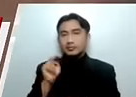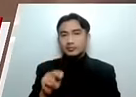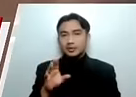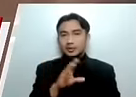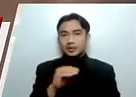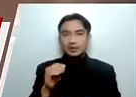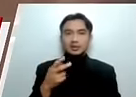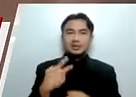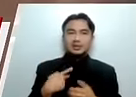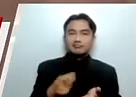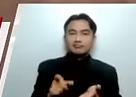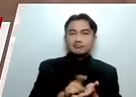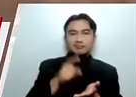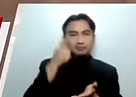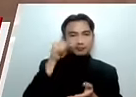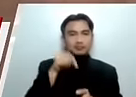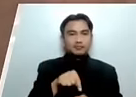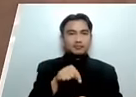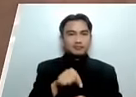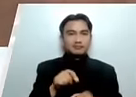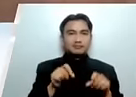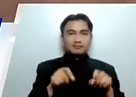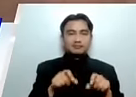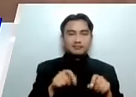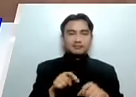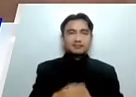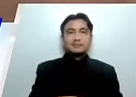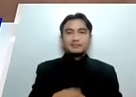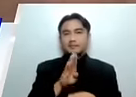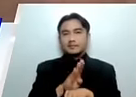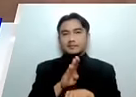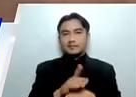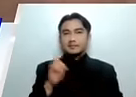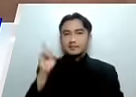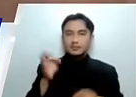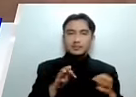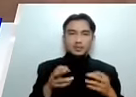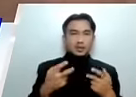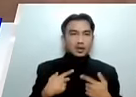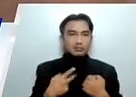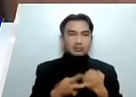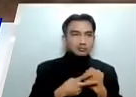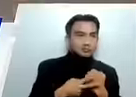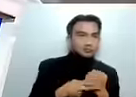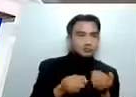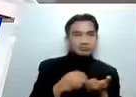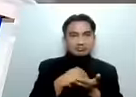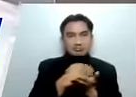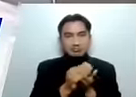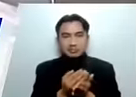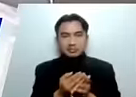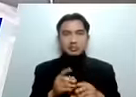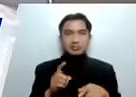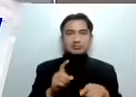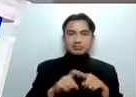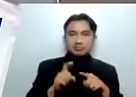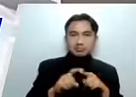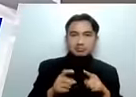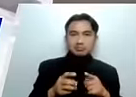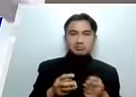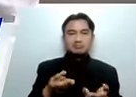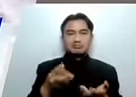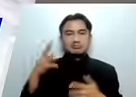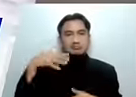na pambili ng pagkain, binabawasan pa na para itira sa tubig, ilaw, bahay. Dahil sa